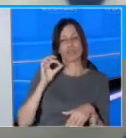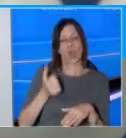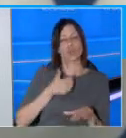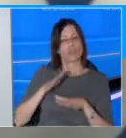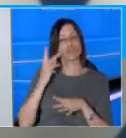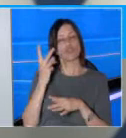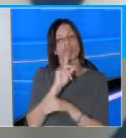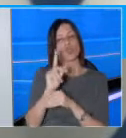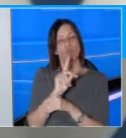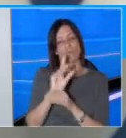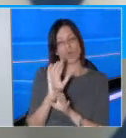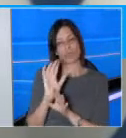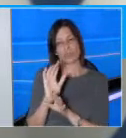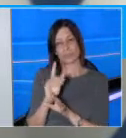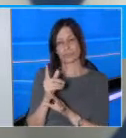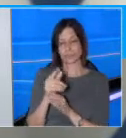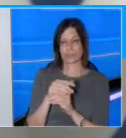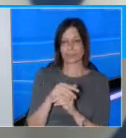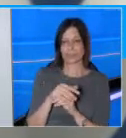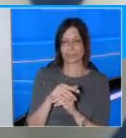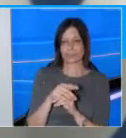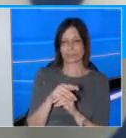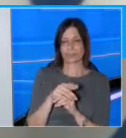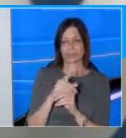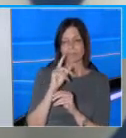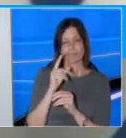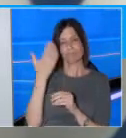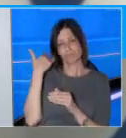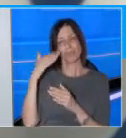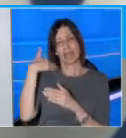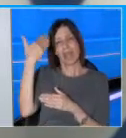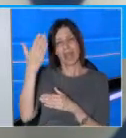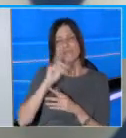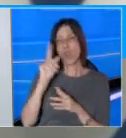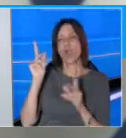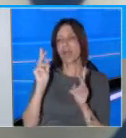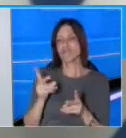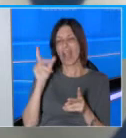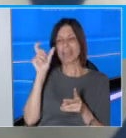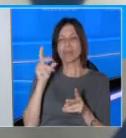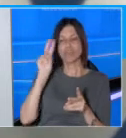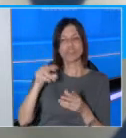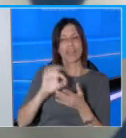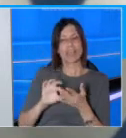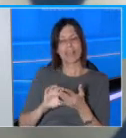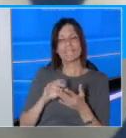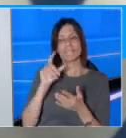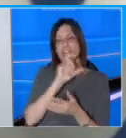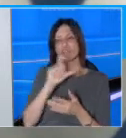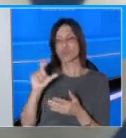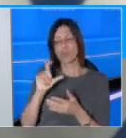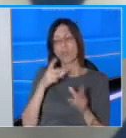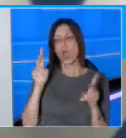קדנציות, החל מהכהונה הבאה כמובן, לא רטרואקטיבי, וגם לא לאפשר לאדם שיש לו כתב אישום לקבל בכלל את מלאכת הרכבת